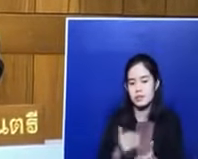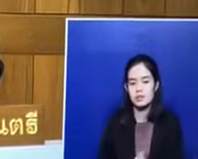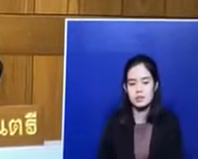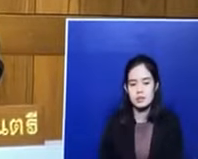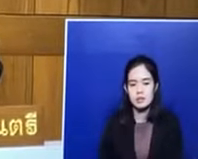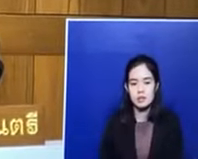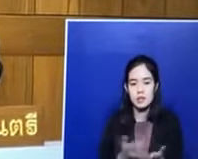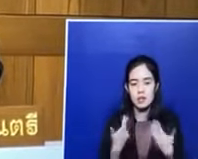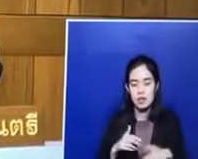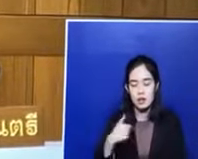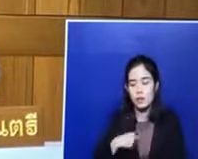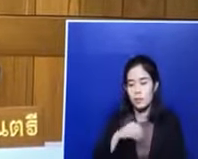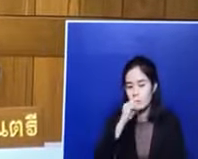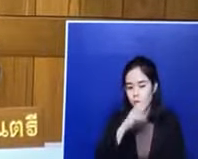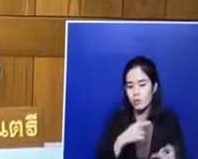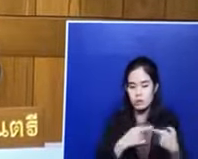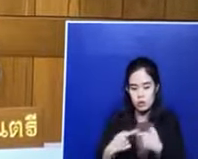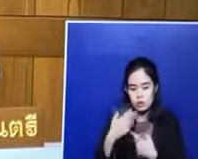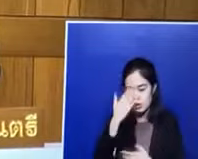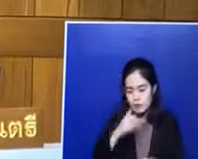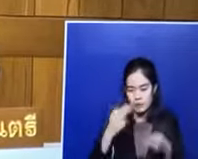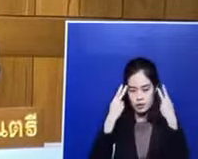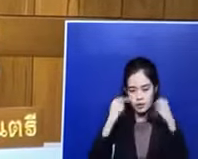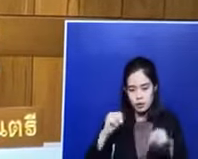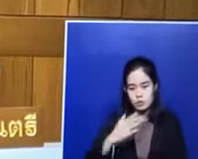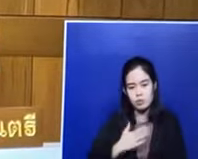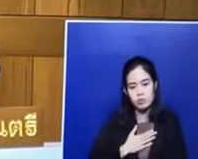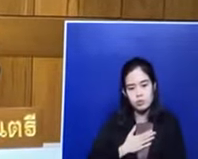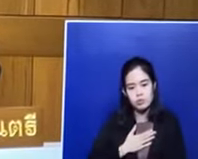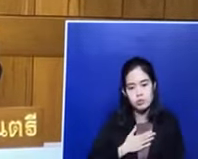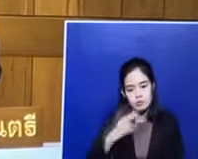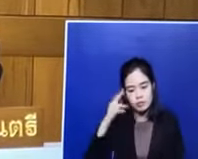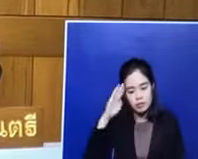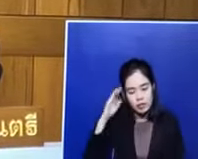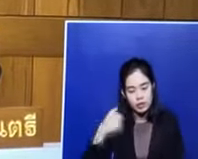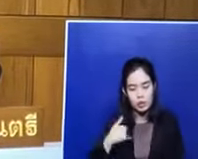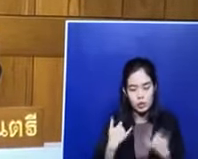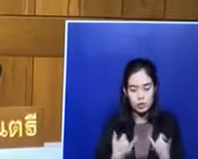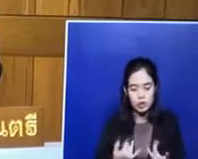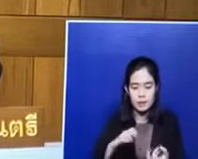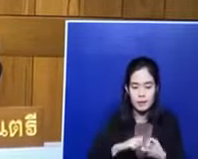กประยุทธ์จึงมีเงินค้างท่อจำนวนมากผมมีคำชี้แจงดังนี้นะครับ